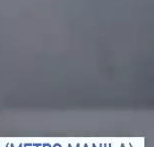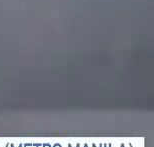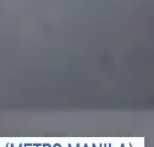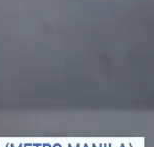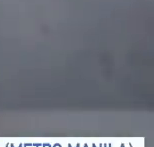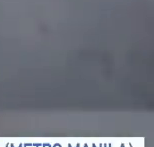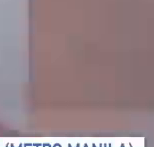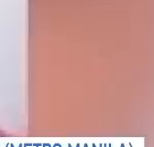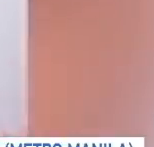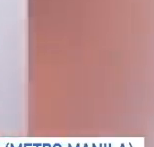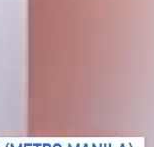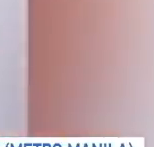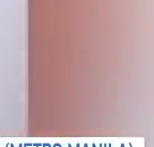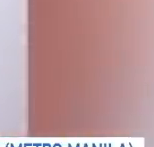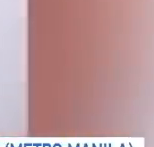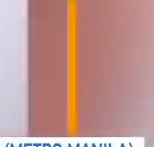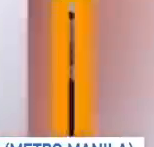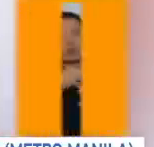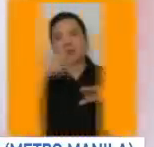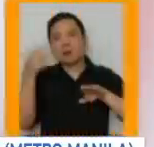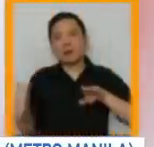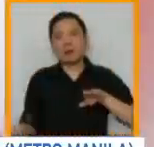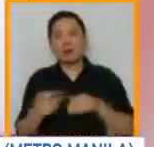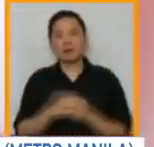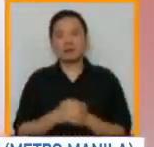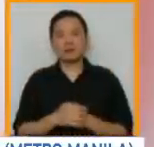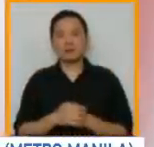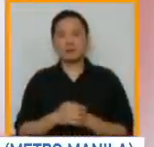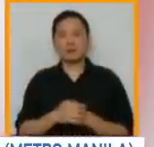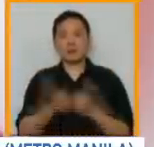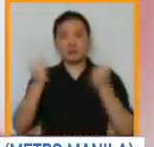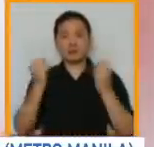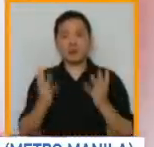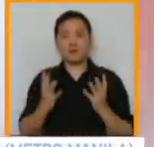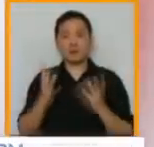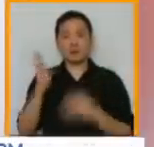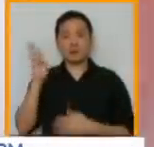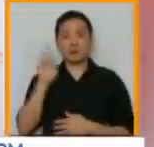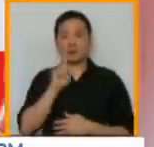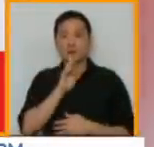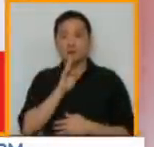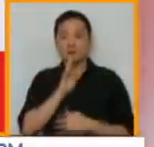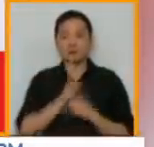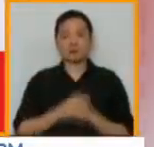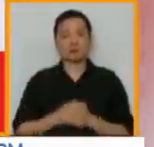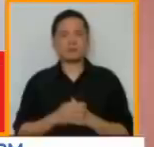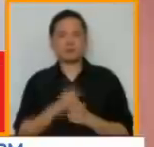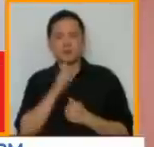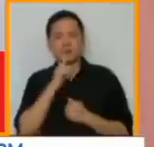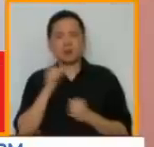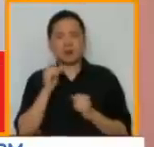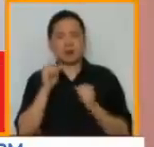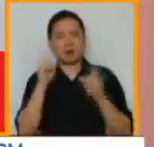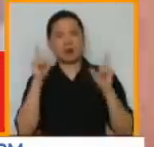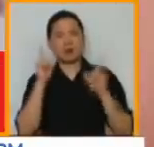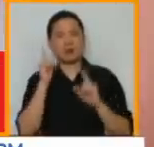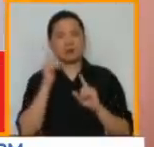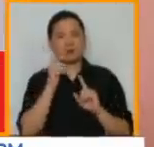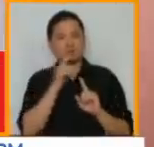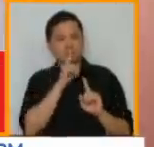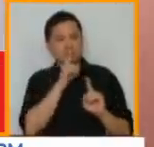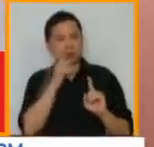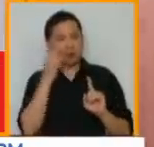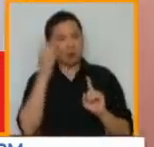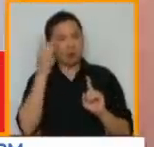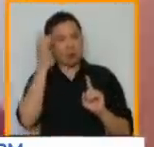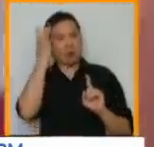kalsada. Gulat na gulat din naman ako nung nakita ko yun, na nung na-realize ko na bata pala yung nalaglag. Ang isang pinagpapasalamat